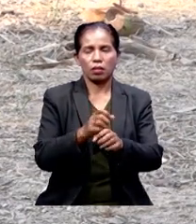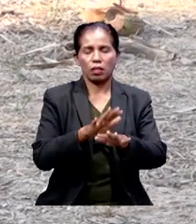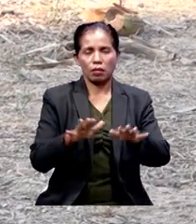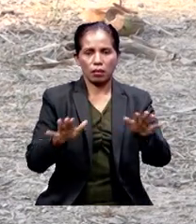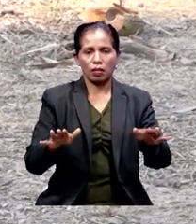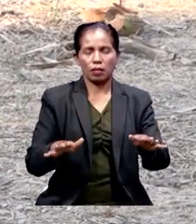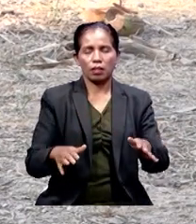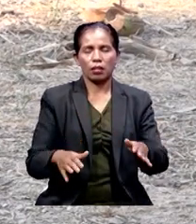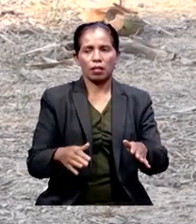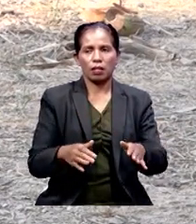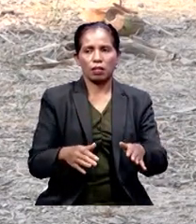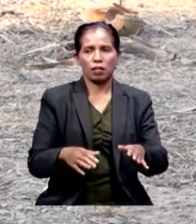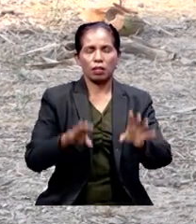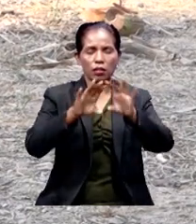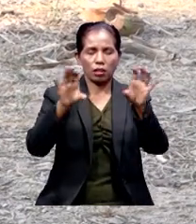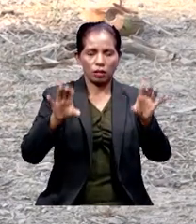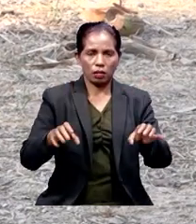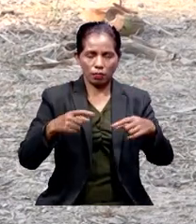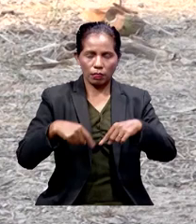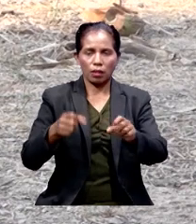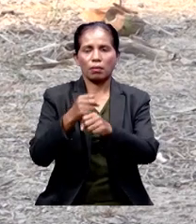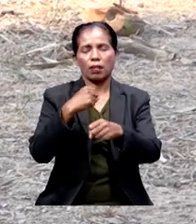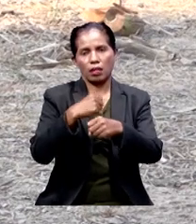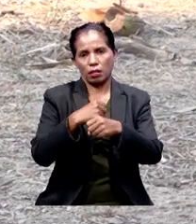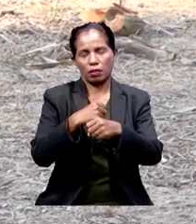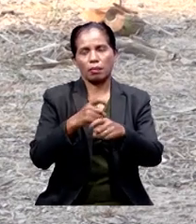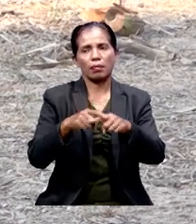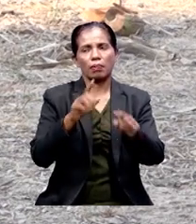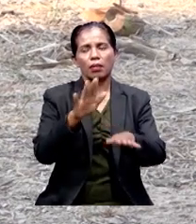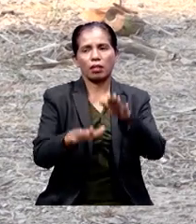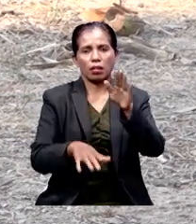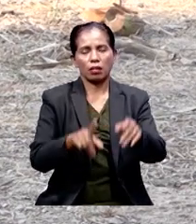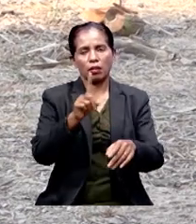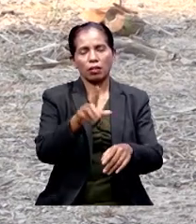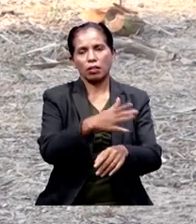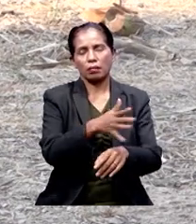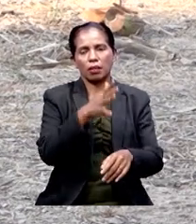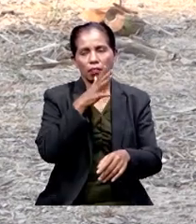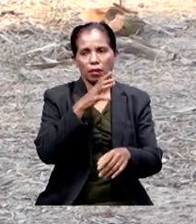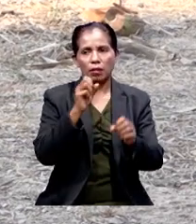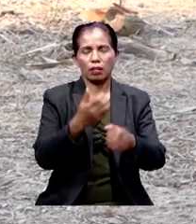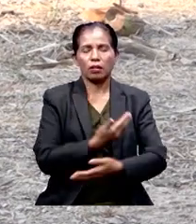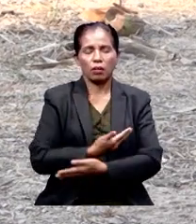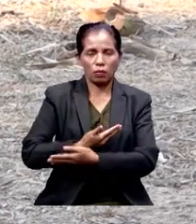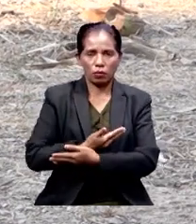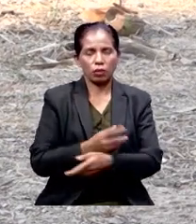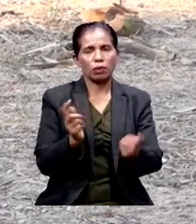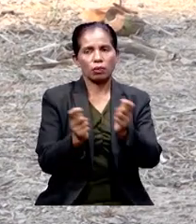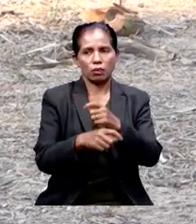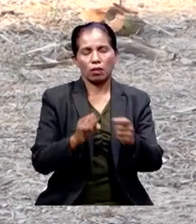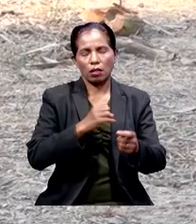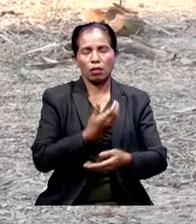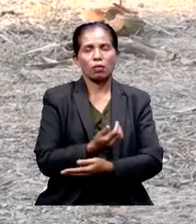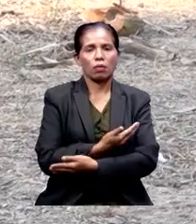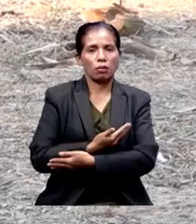be. Sertu rau ansana bele lau. Masa abren lau ina limi bele, ne praita kus troka malo. Ansana kus